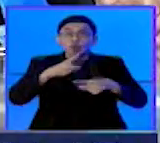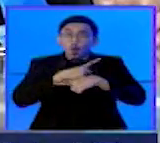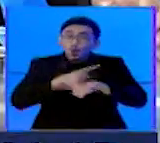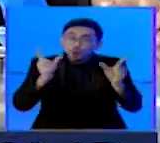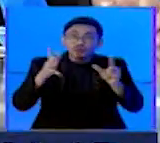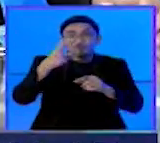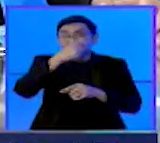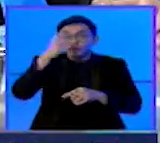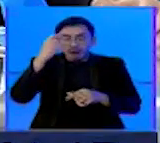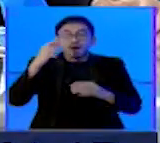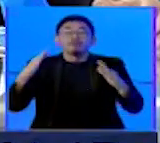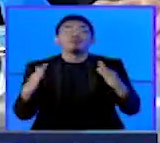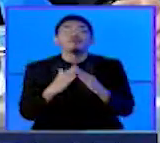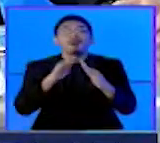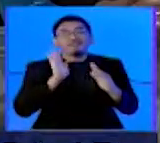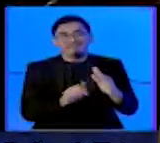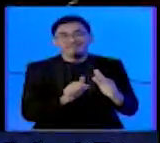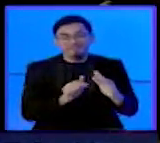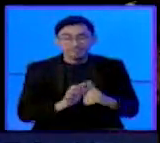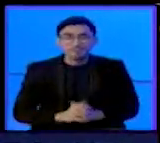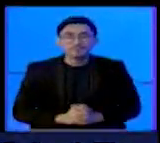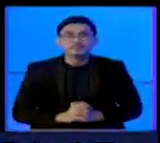wisuda dari rumah.